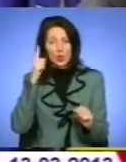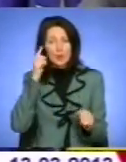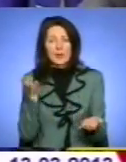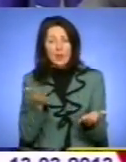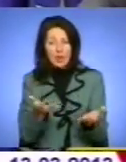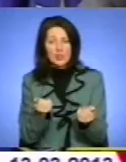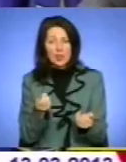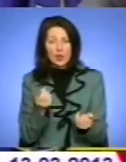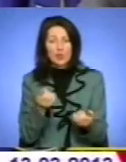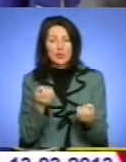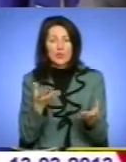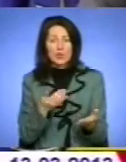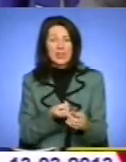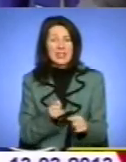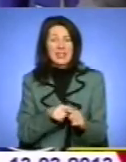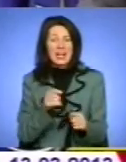це